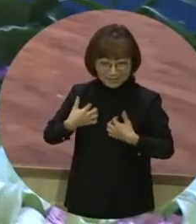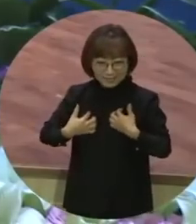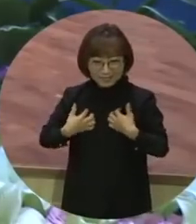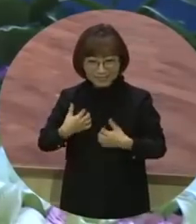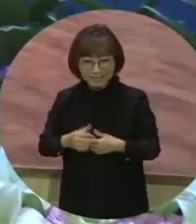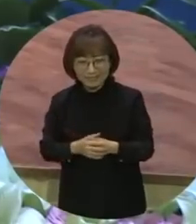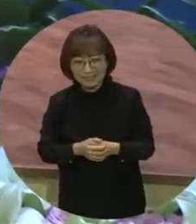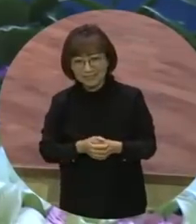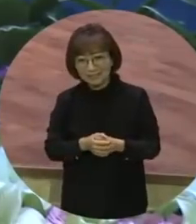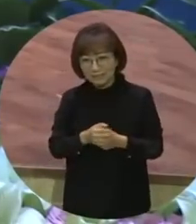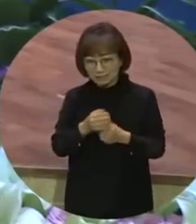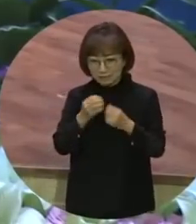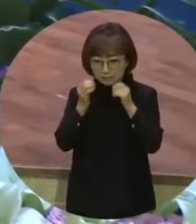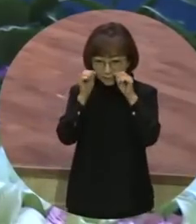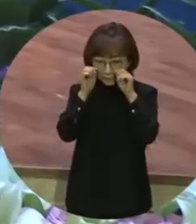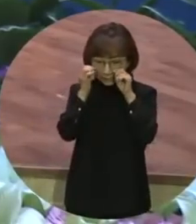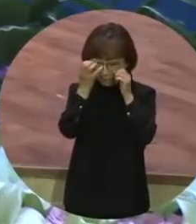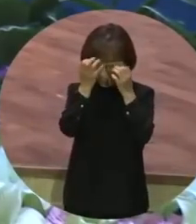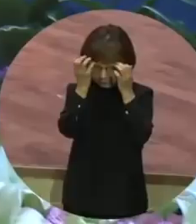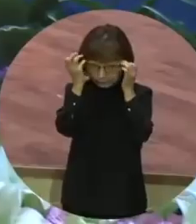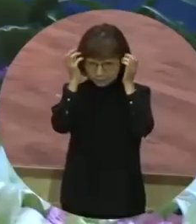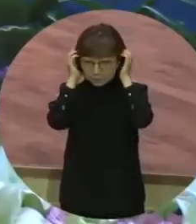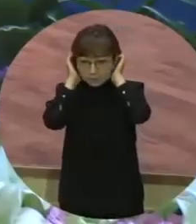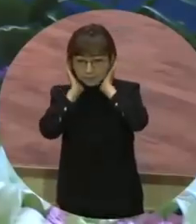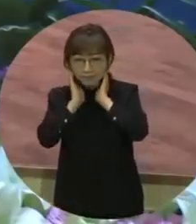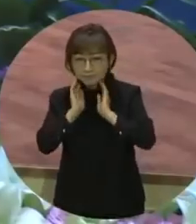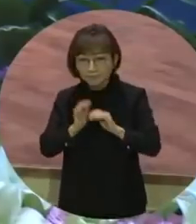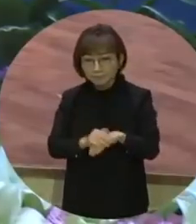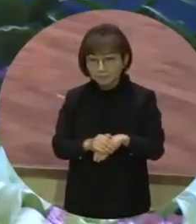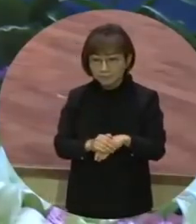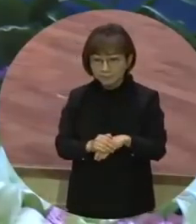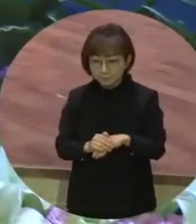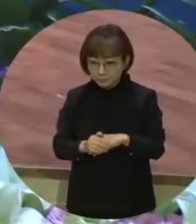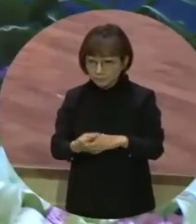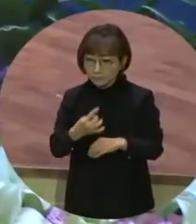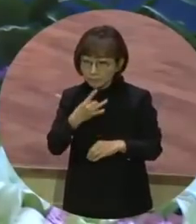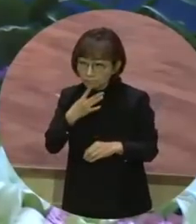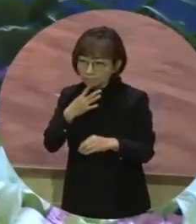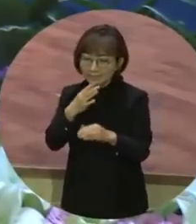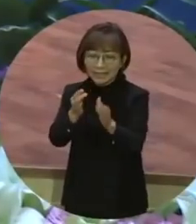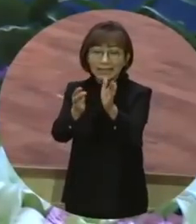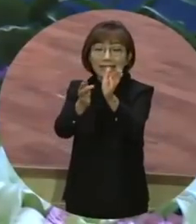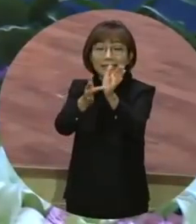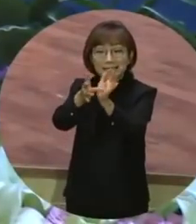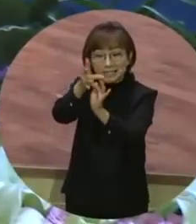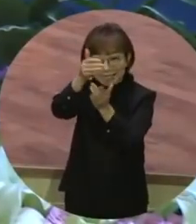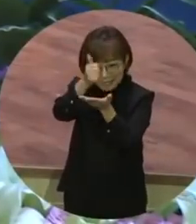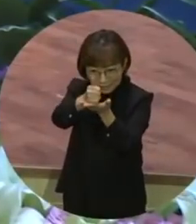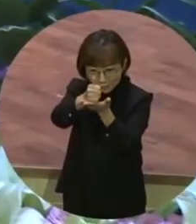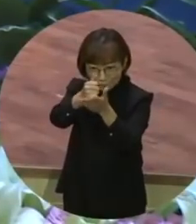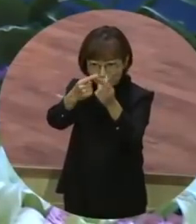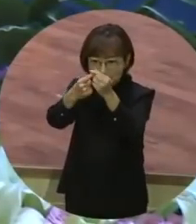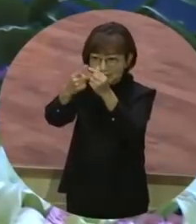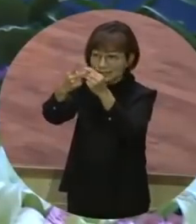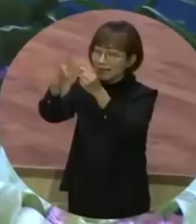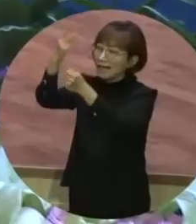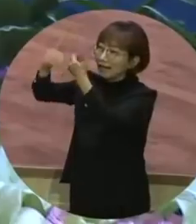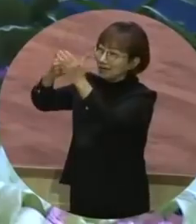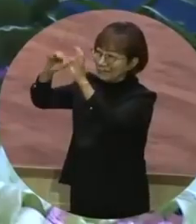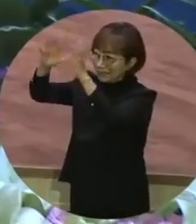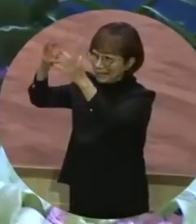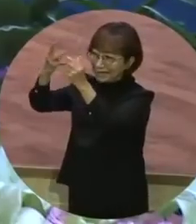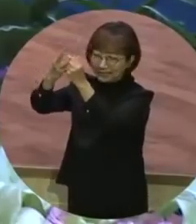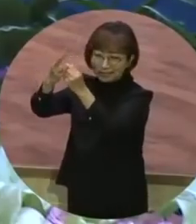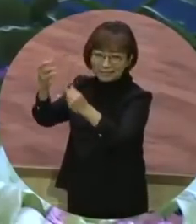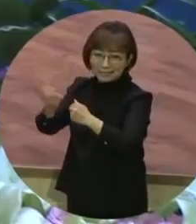이게 뭡니까? 복음 충만은 뭐예요? 오직 예수, 오직 하나님 나라, 오직 성령 충만. 사도행전 1장